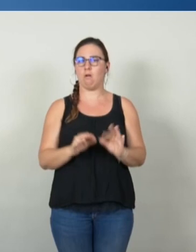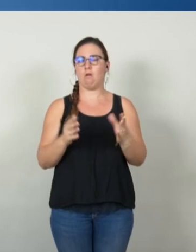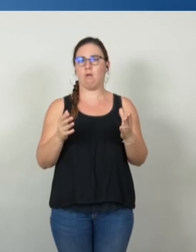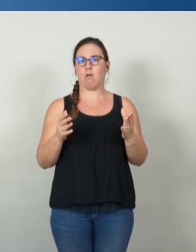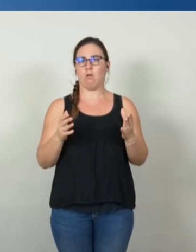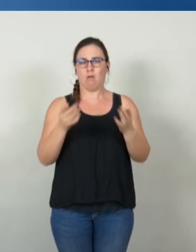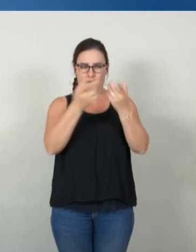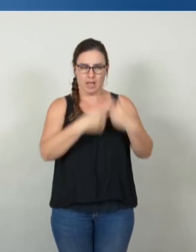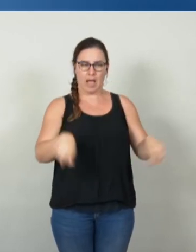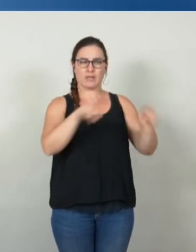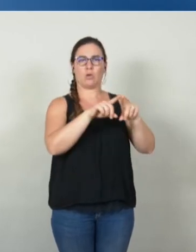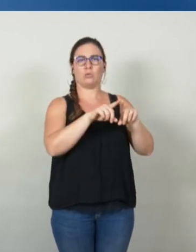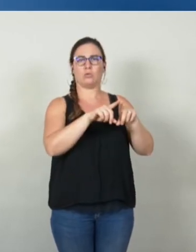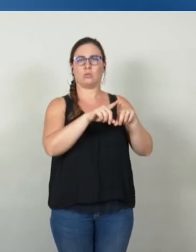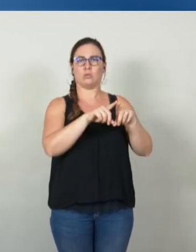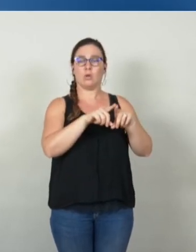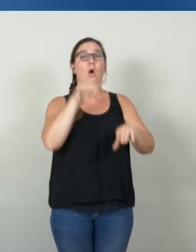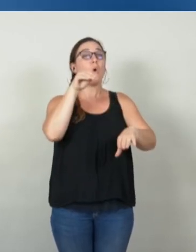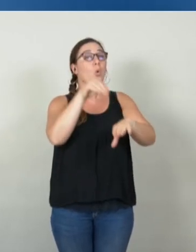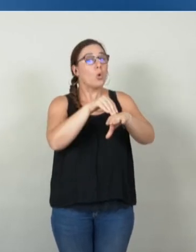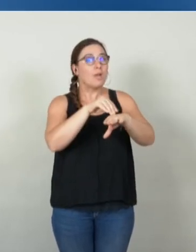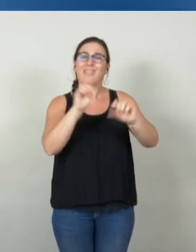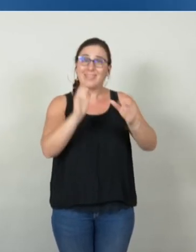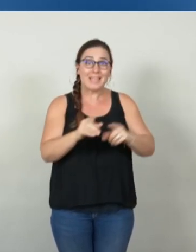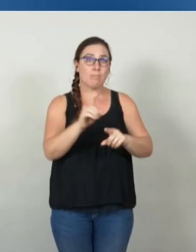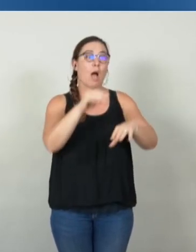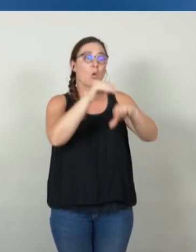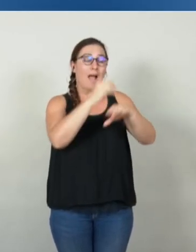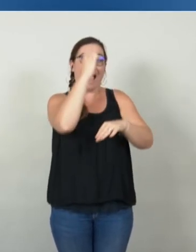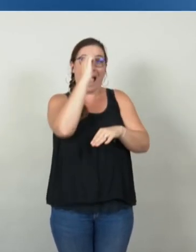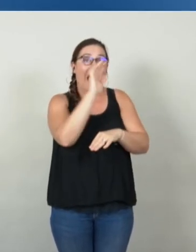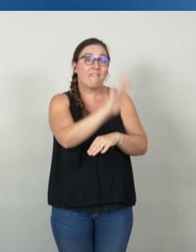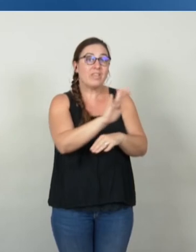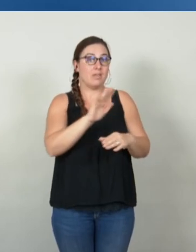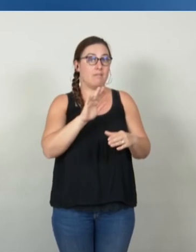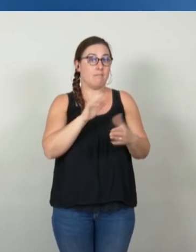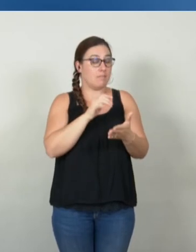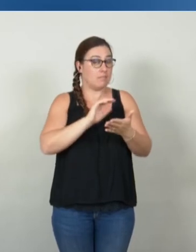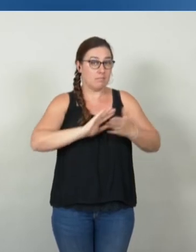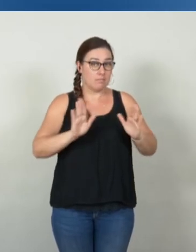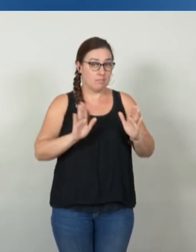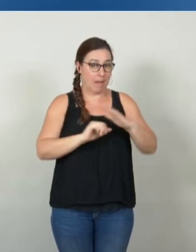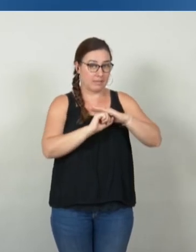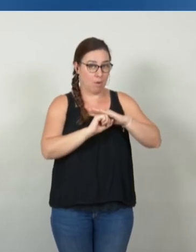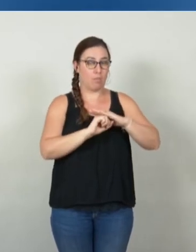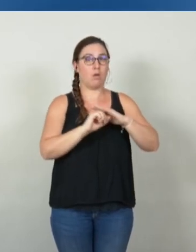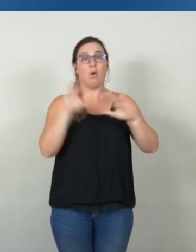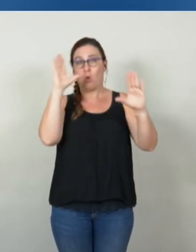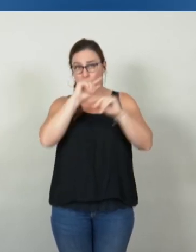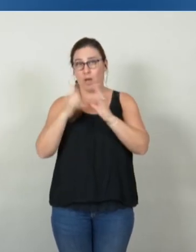instance est une instance consultative qui émet un avis je rappelle que 2000 2014